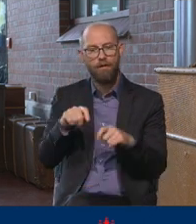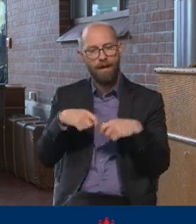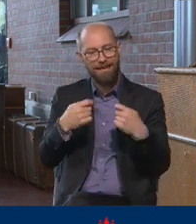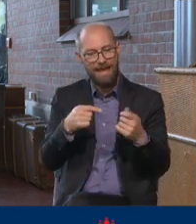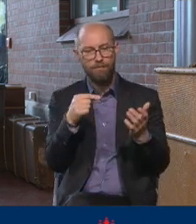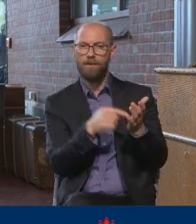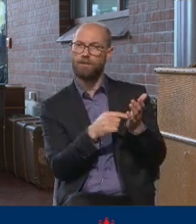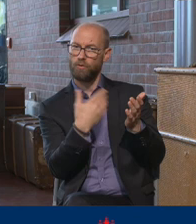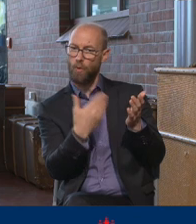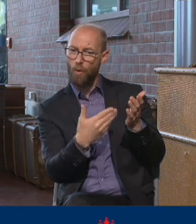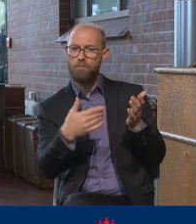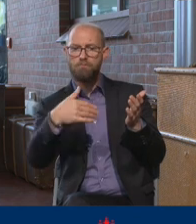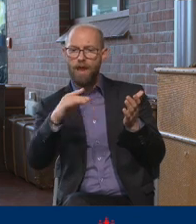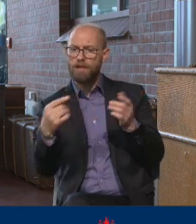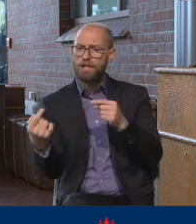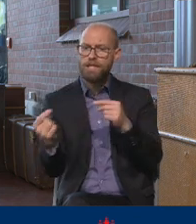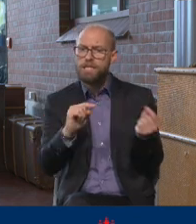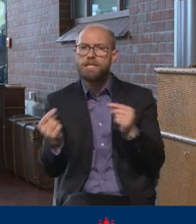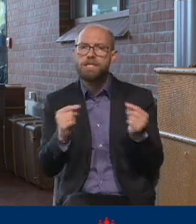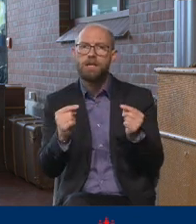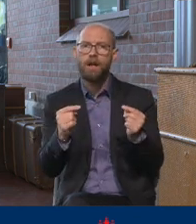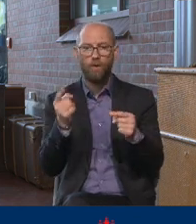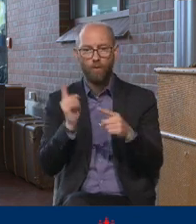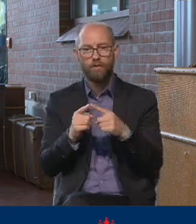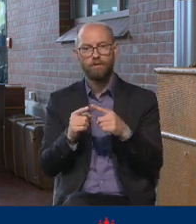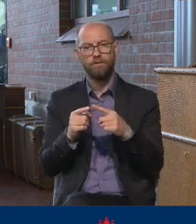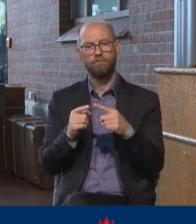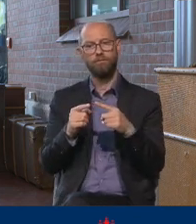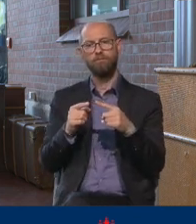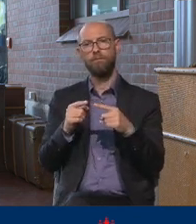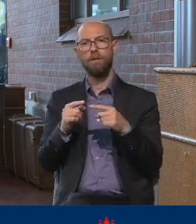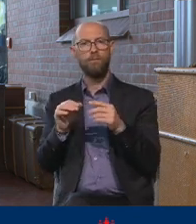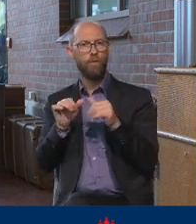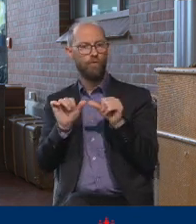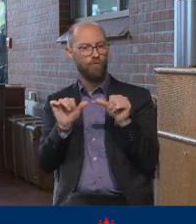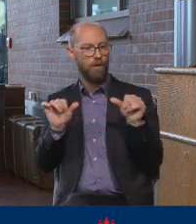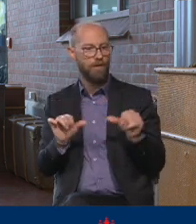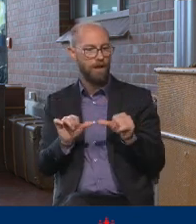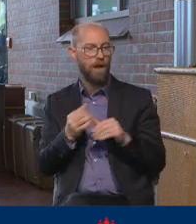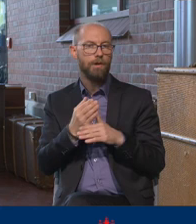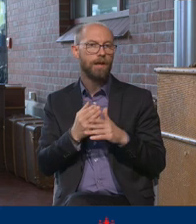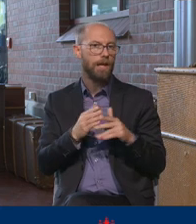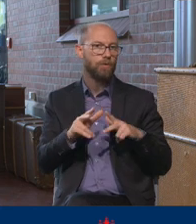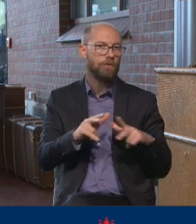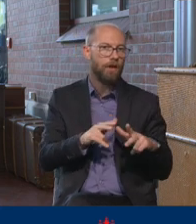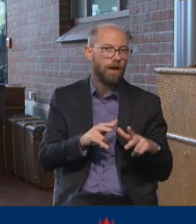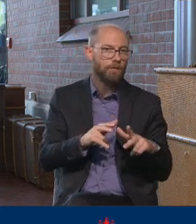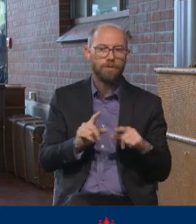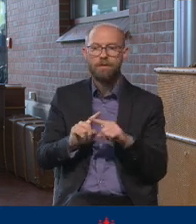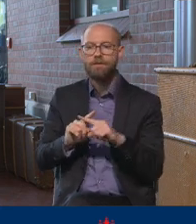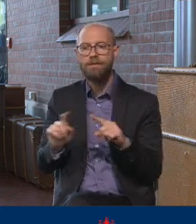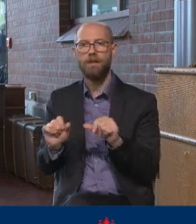zu diskutieren und dann gibt es sicherlich informelle und formelle beteiligungsverfahren die dann mit dem b plan verfahren